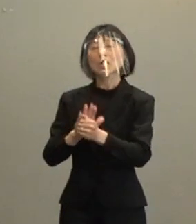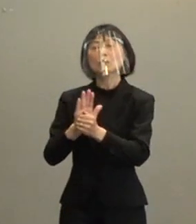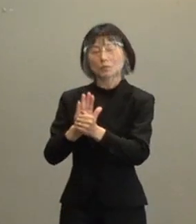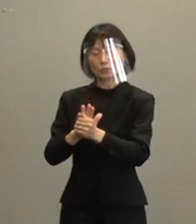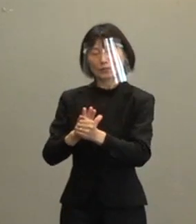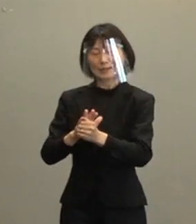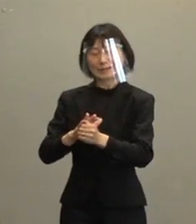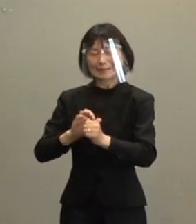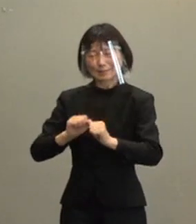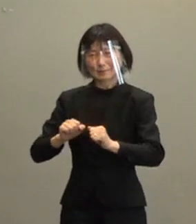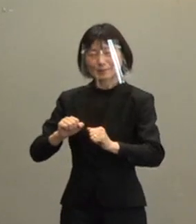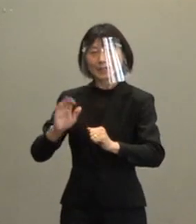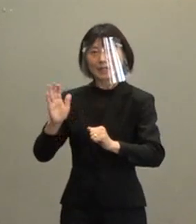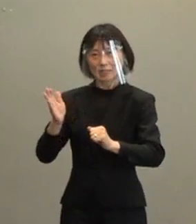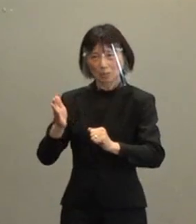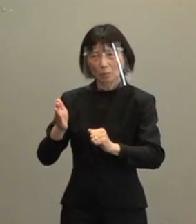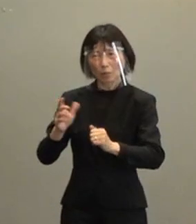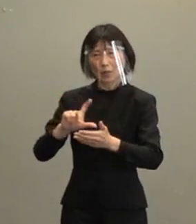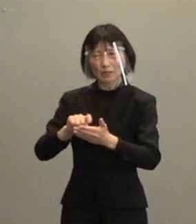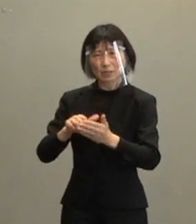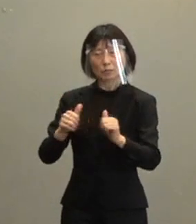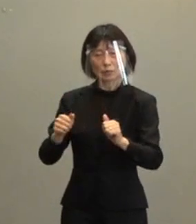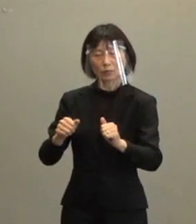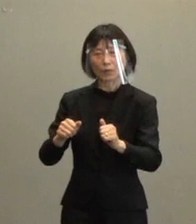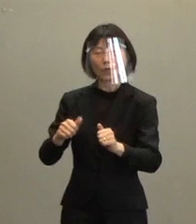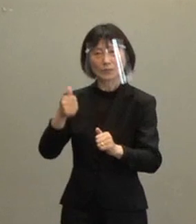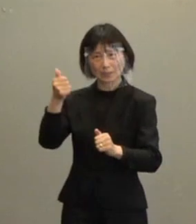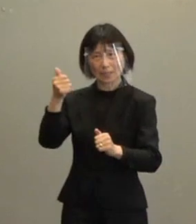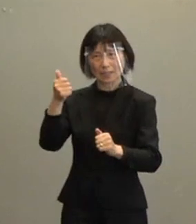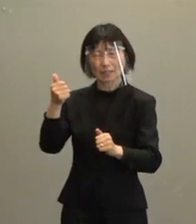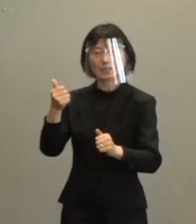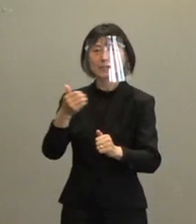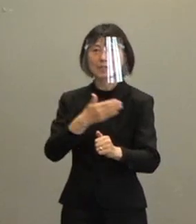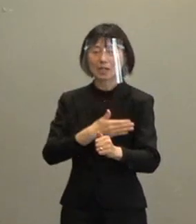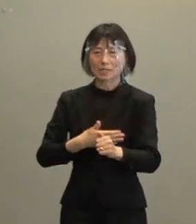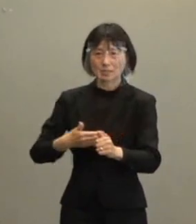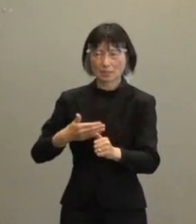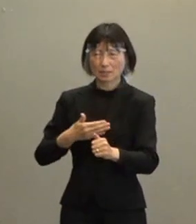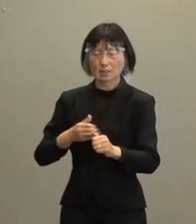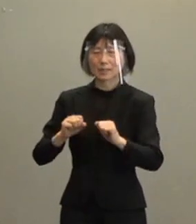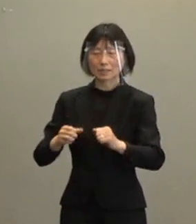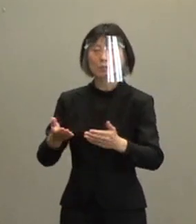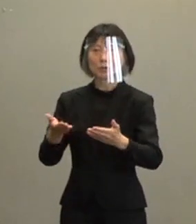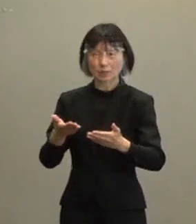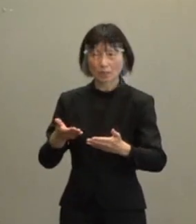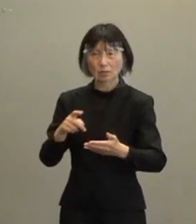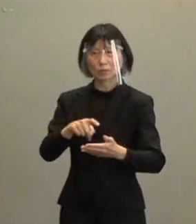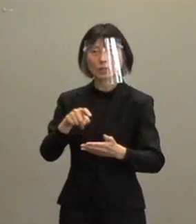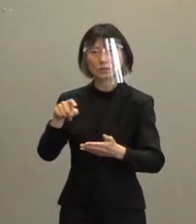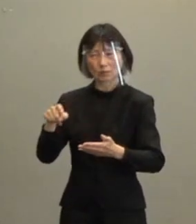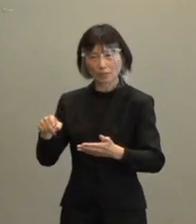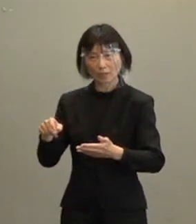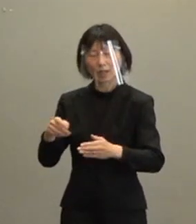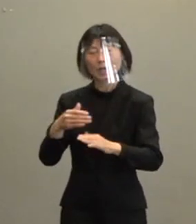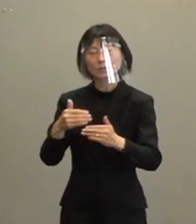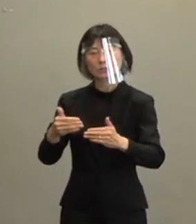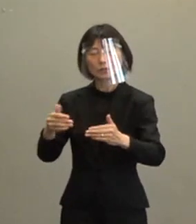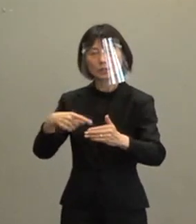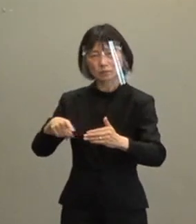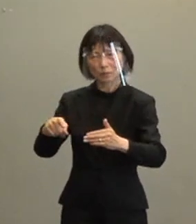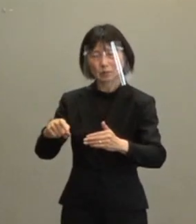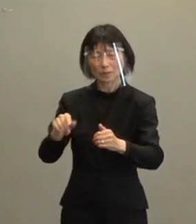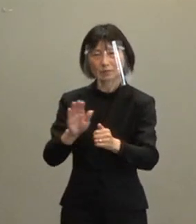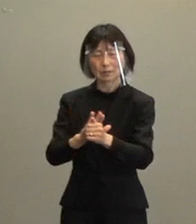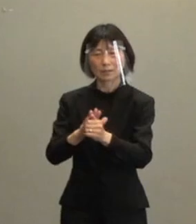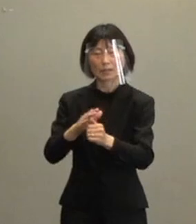していきますけれども、しっかり地元主体の中でですね、一つ一つのプロジェクトであったりステップが進むようにですね、取り組んでいきたいと思